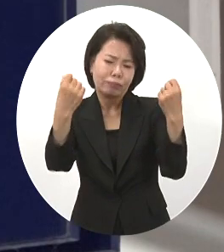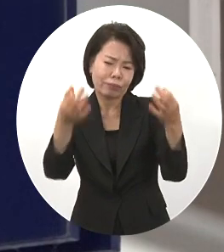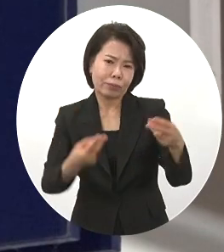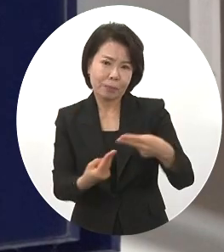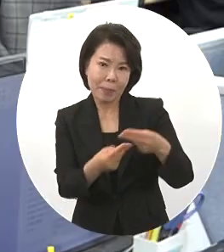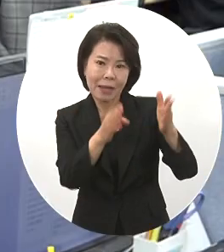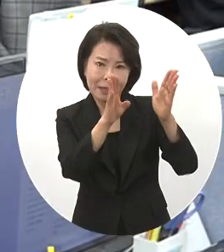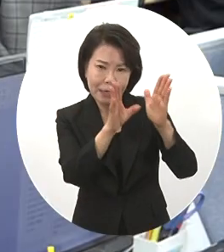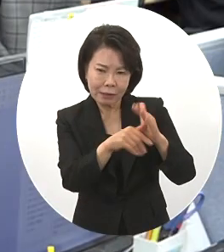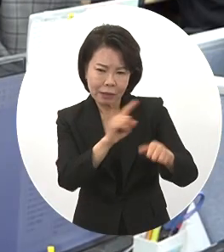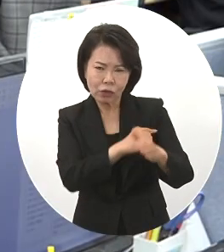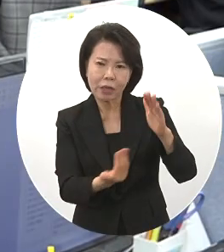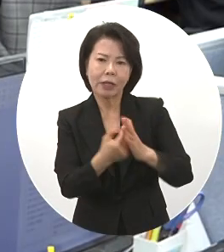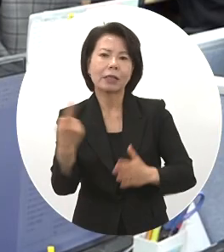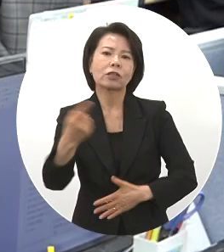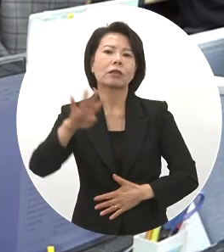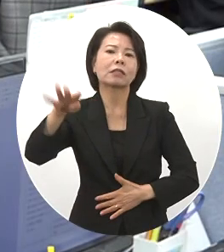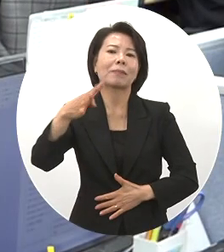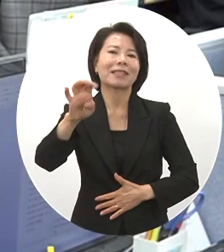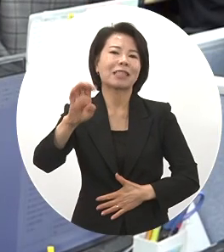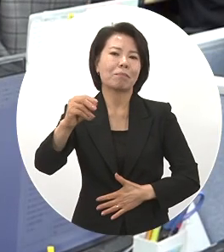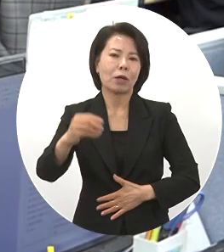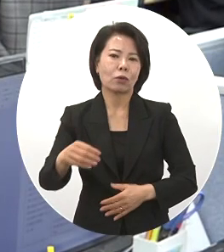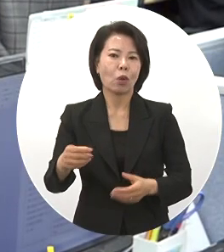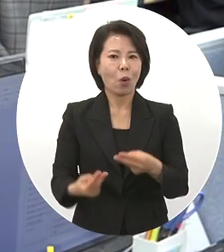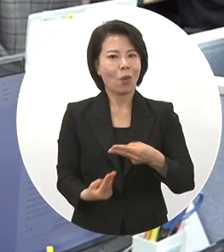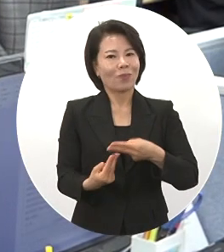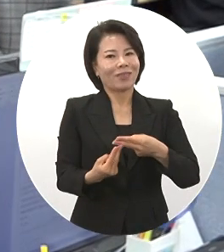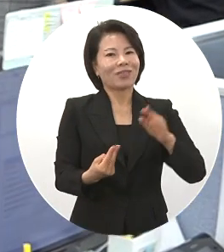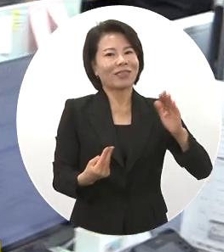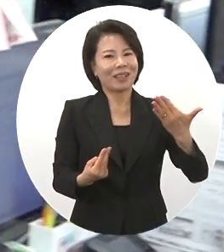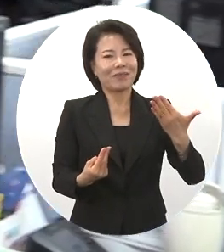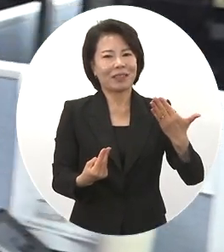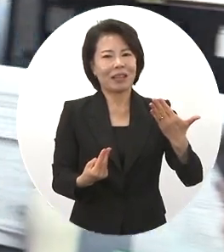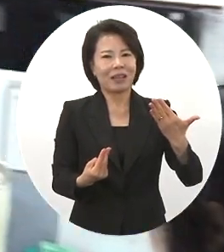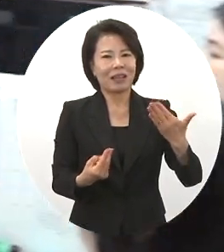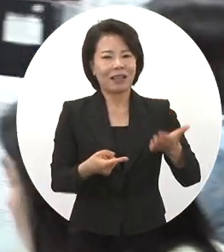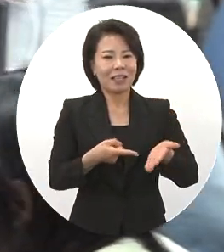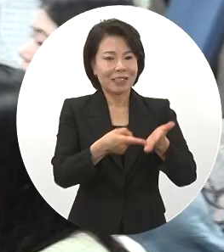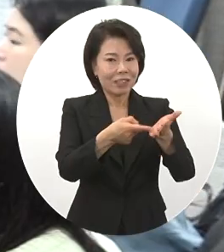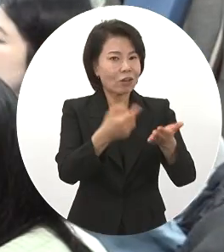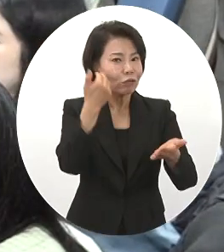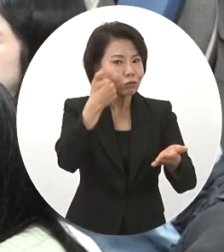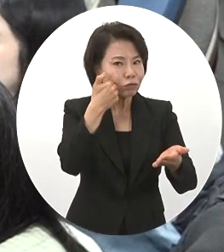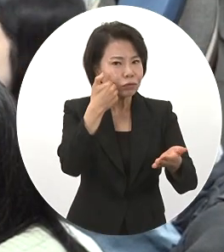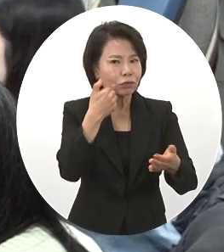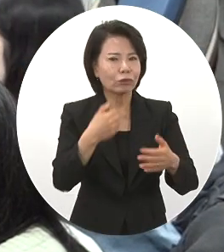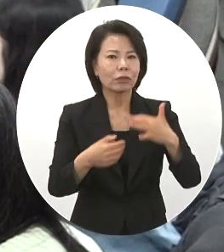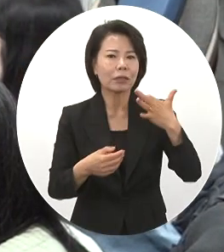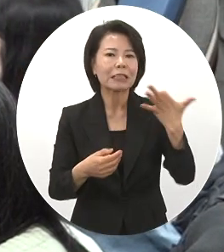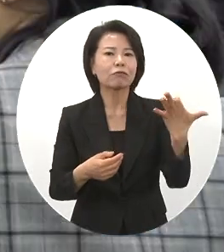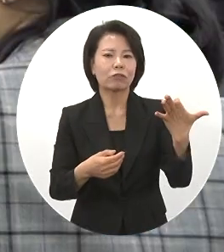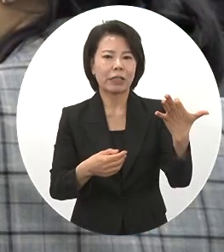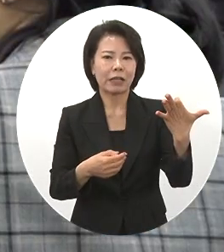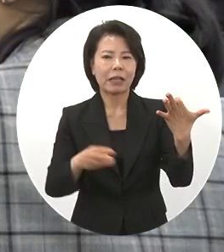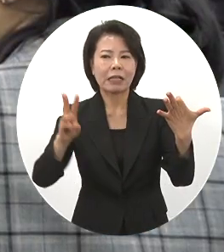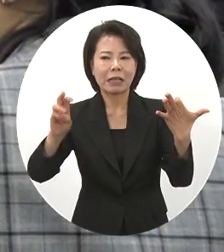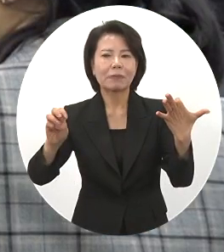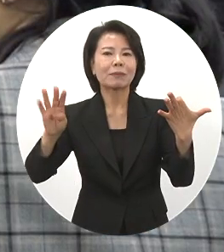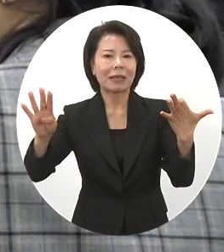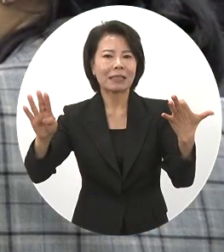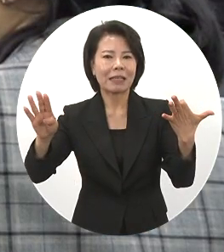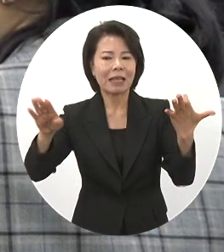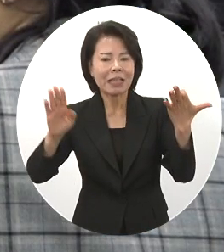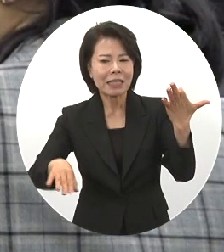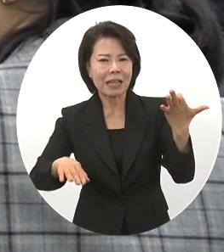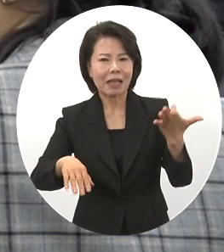꾸준히 저축할 경우 최대 1,440만 원을 모을 수 있는데요. 신청 대상은 만 19세 이상